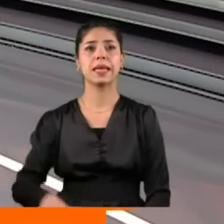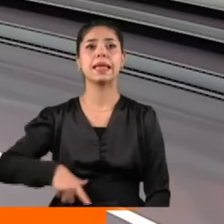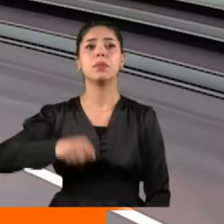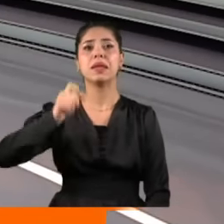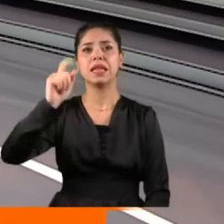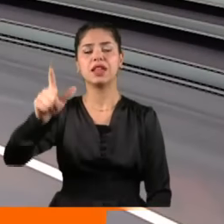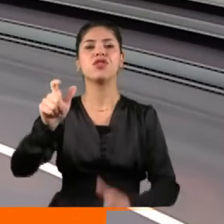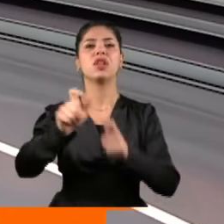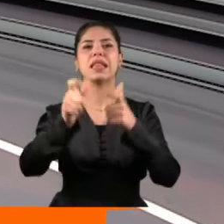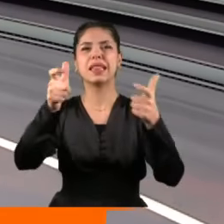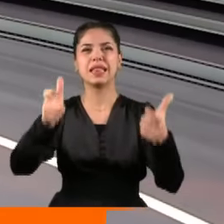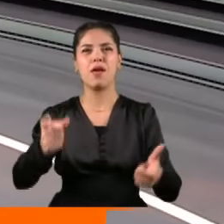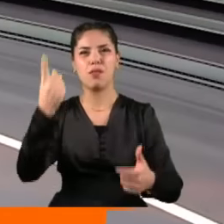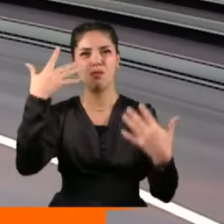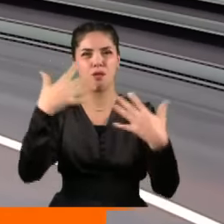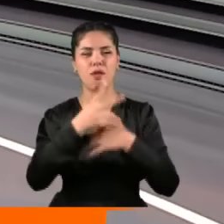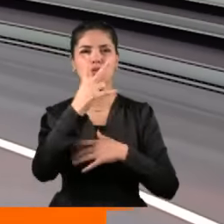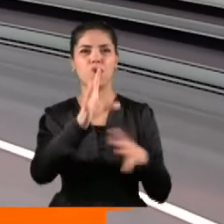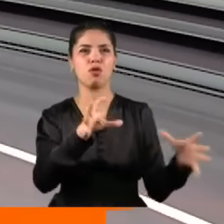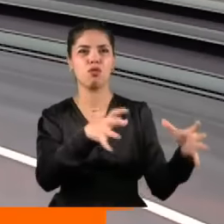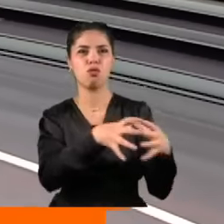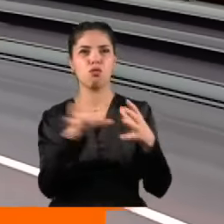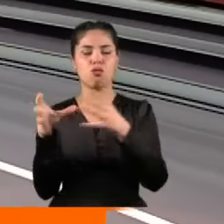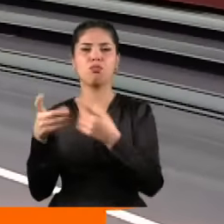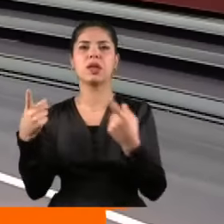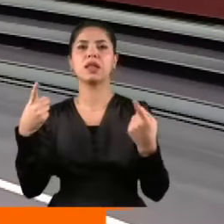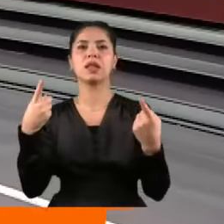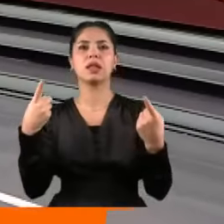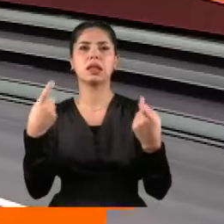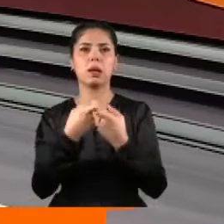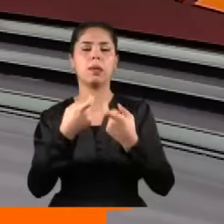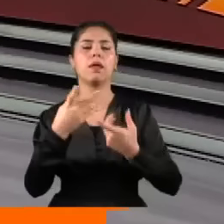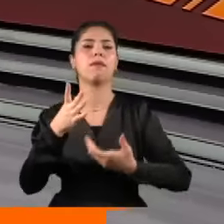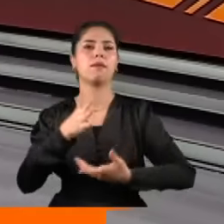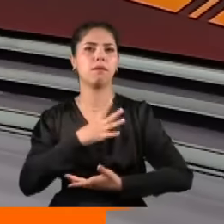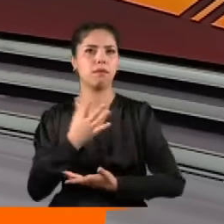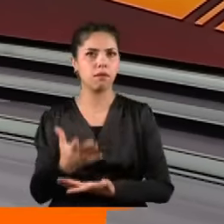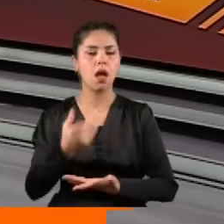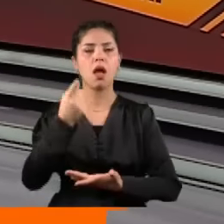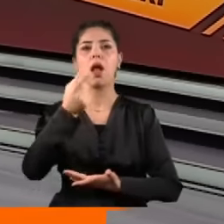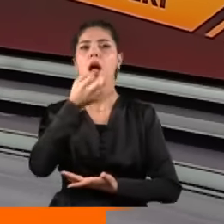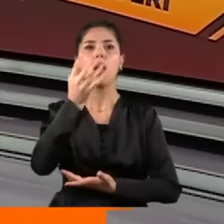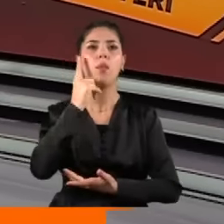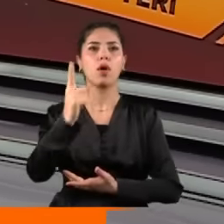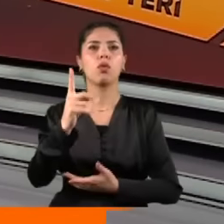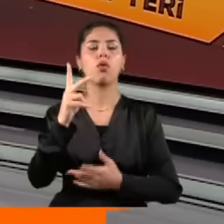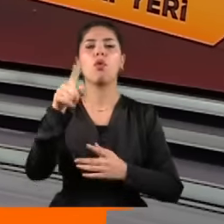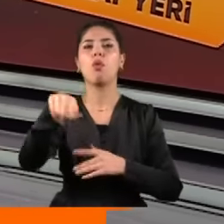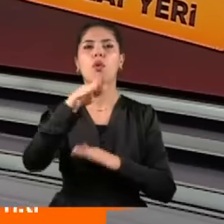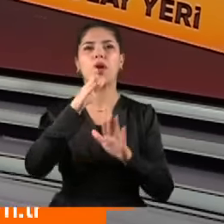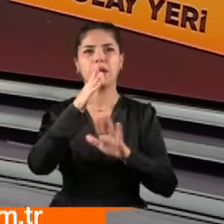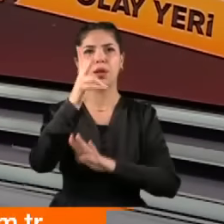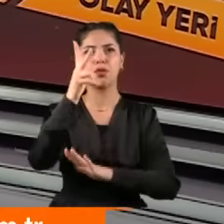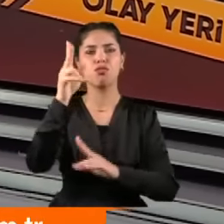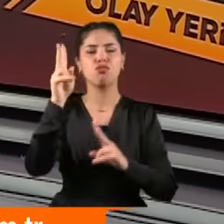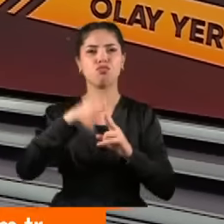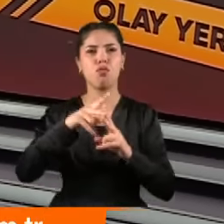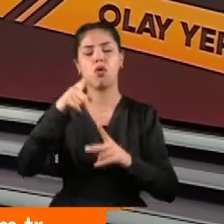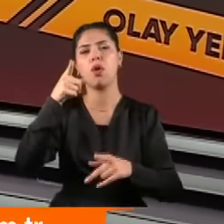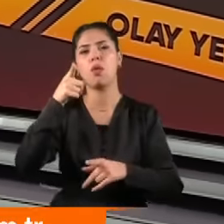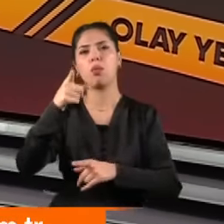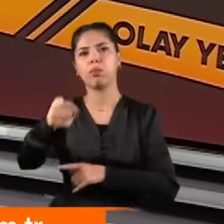İzmir Seferihisar'da dün akşam iki grup arasında silahlı çatışma çıktı. İhbar üzerine bölgeye giden 3 polis de kurşunların hedefi oldu. Polislere ateş